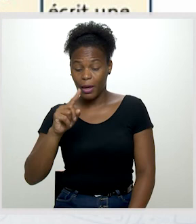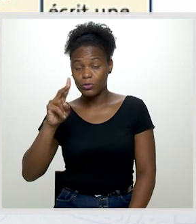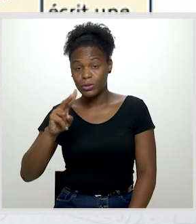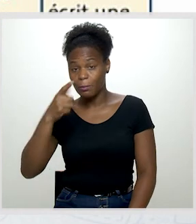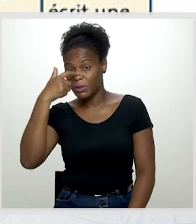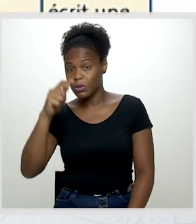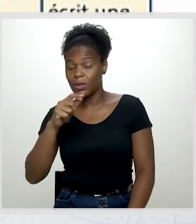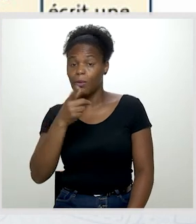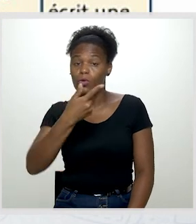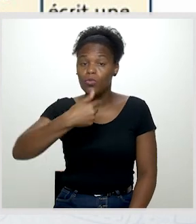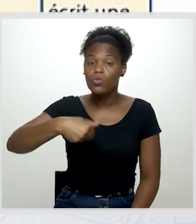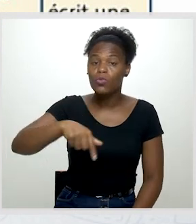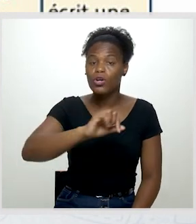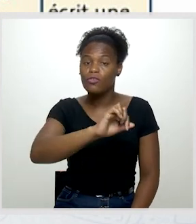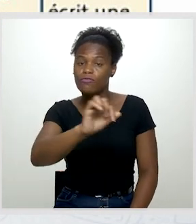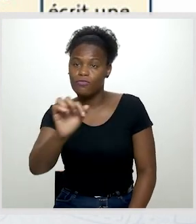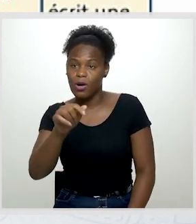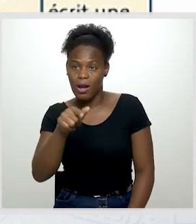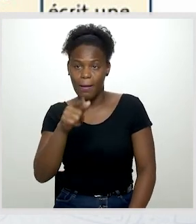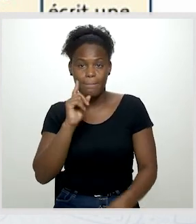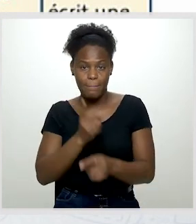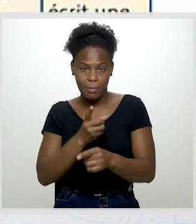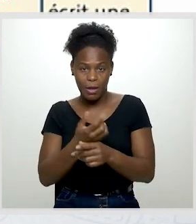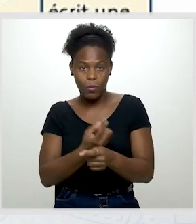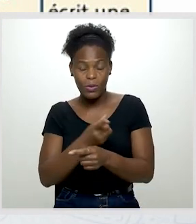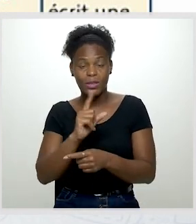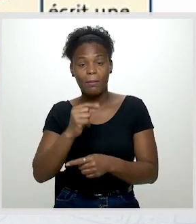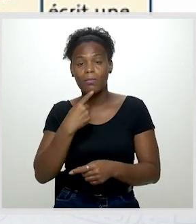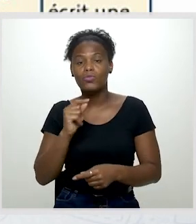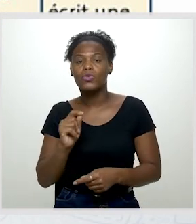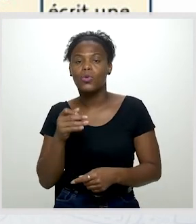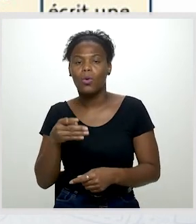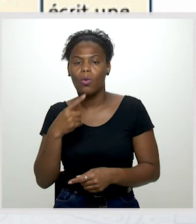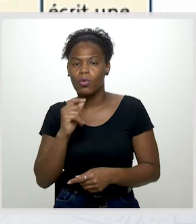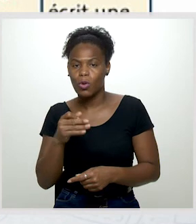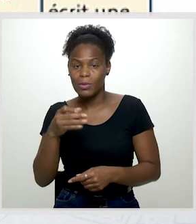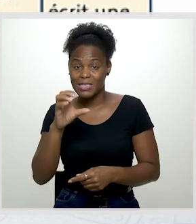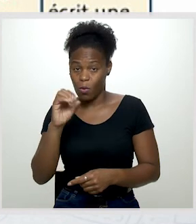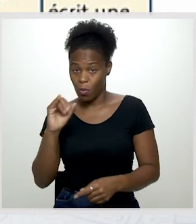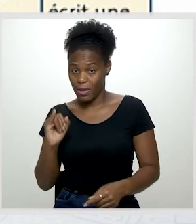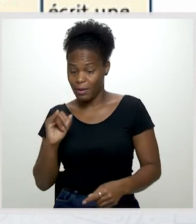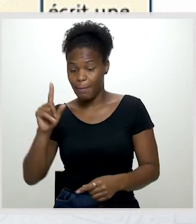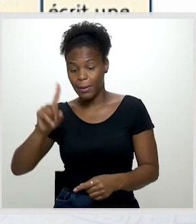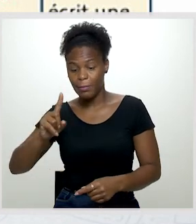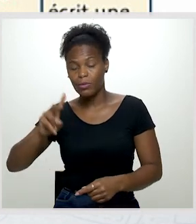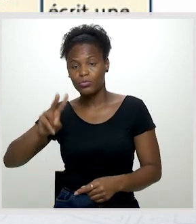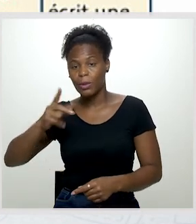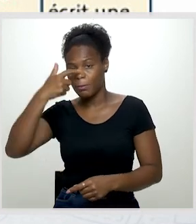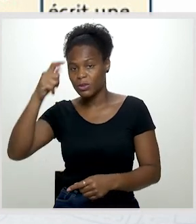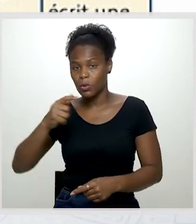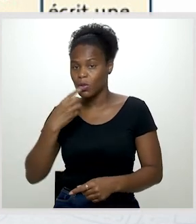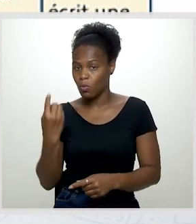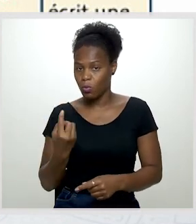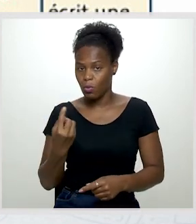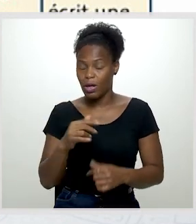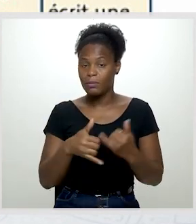nous avons nous et vous. Et ce sera la même chose pour les pronoms COI à la première et à la deuxième